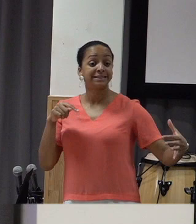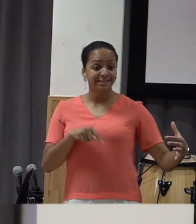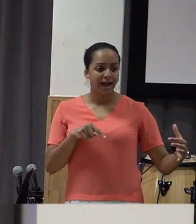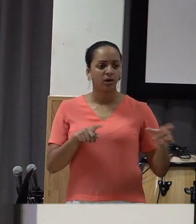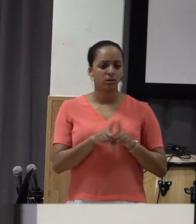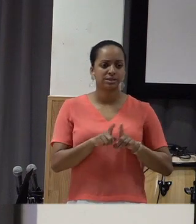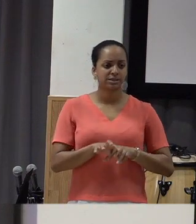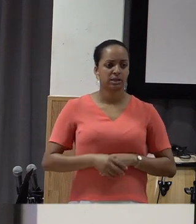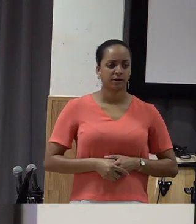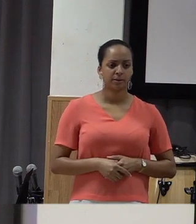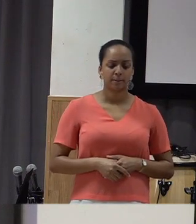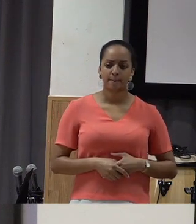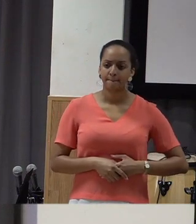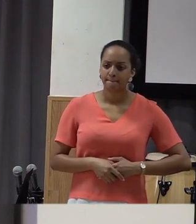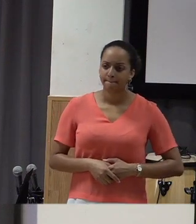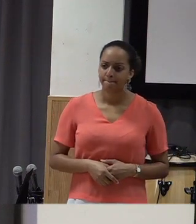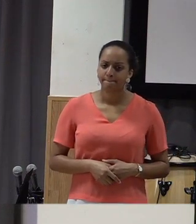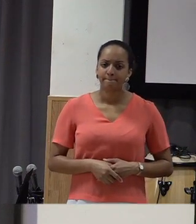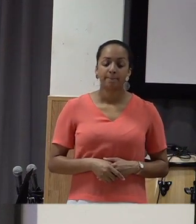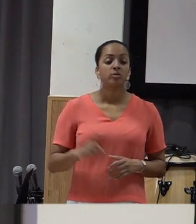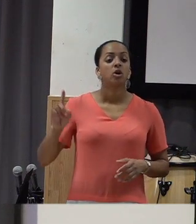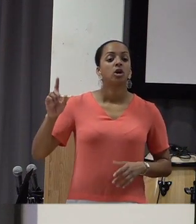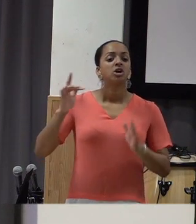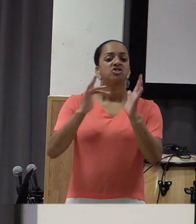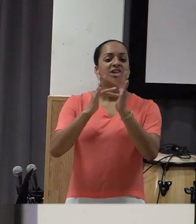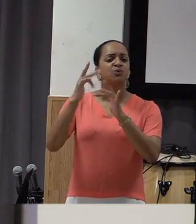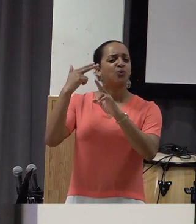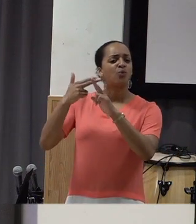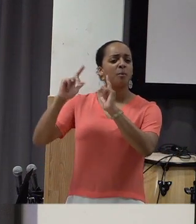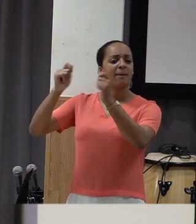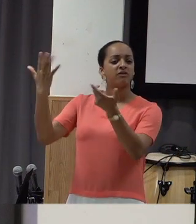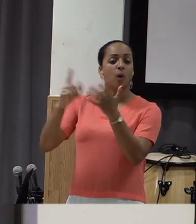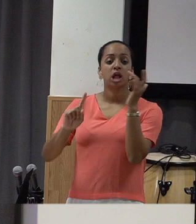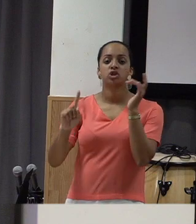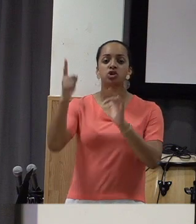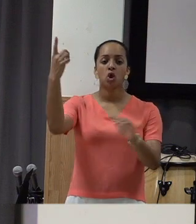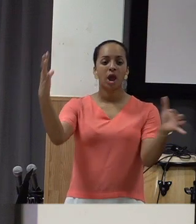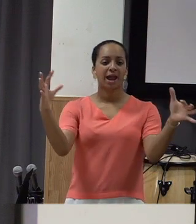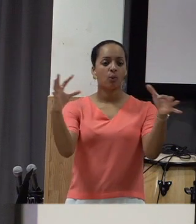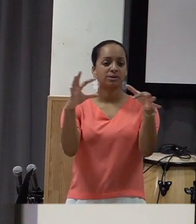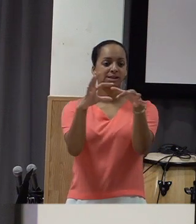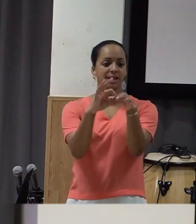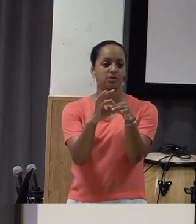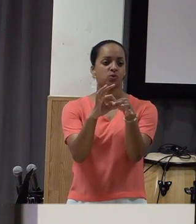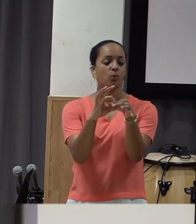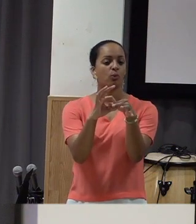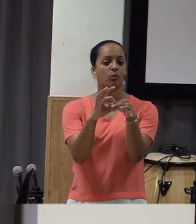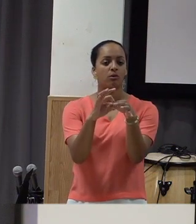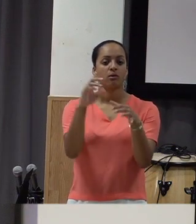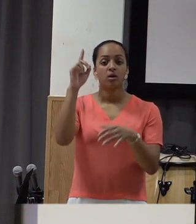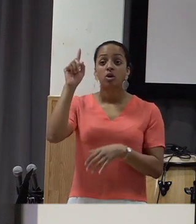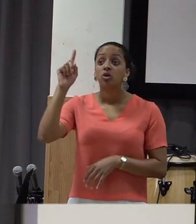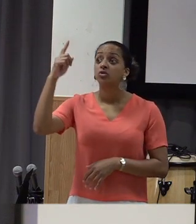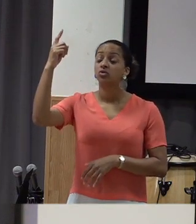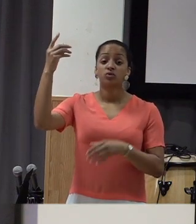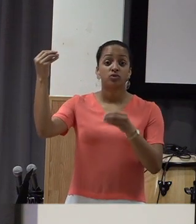Pourquoi croyez-vous que Jésus est appelé le Dieu de la réconciliation? Pourquoi croyez-vous que la parole déclare que Jésus a réconcilié